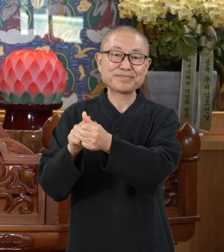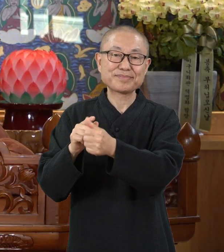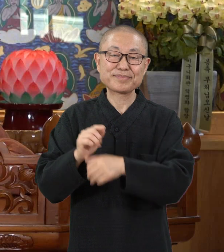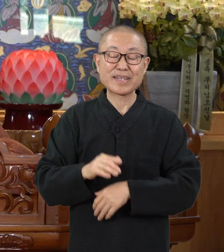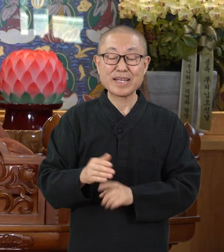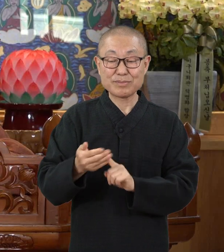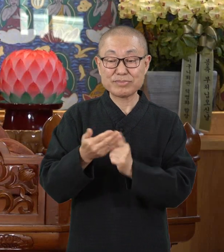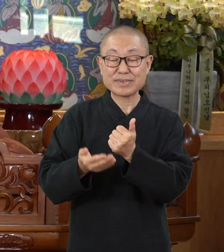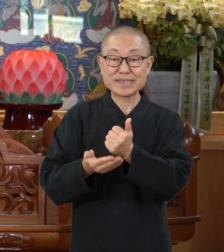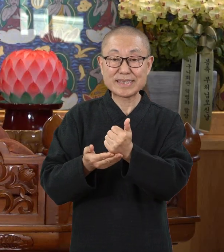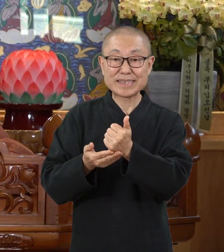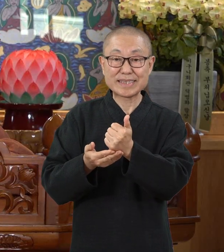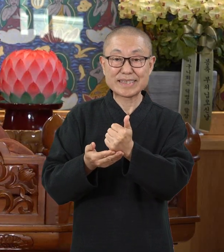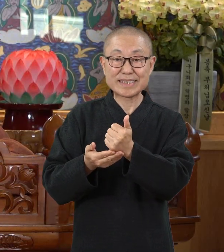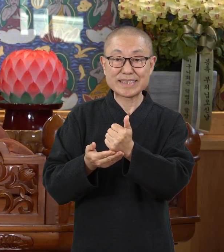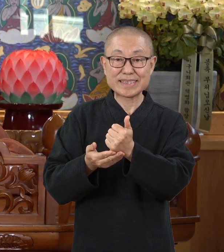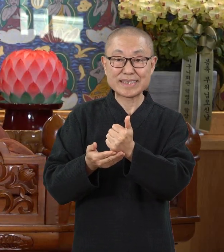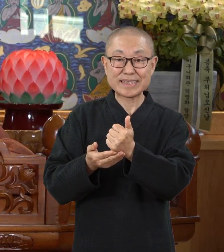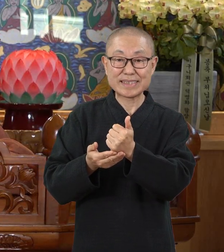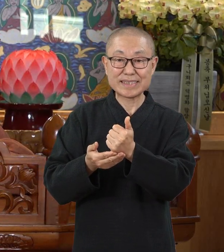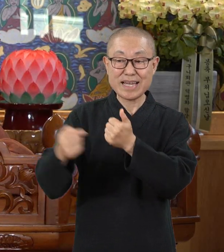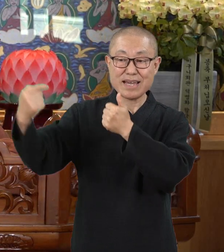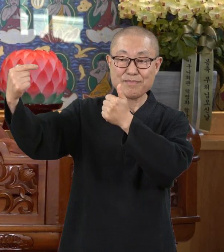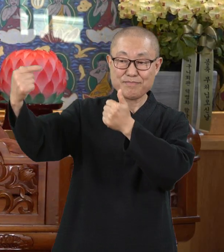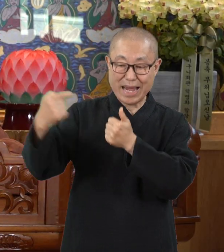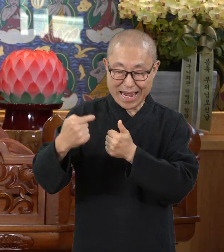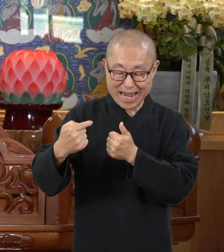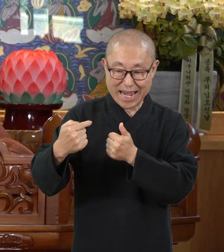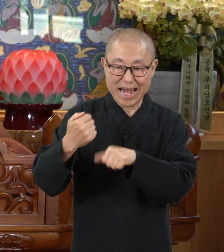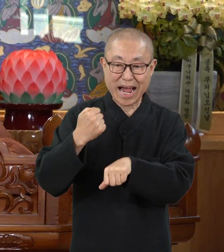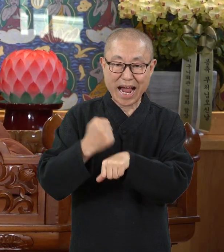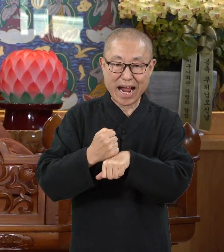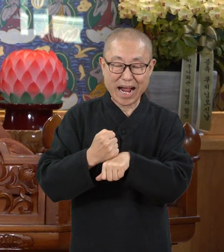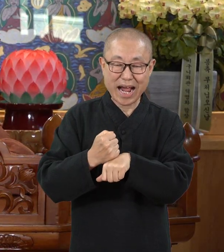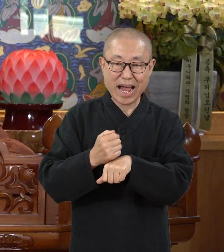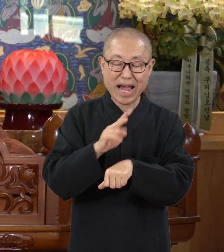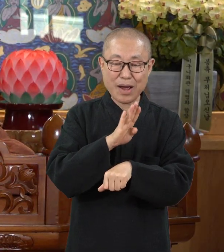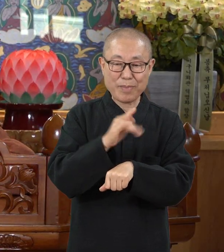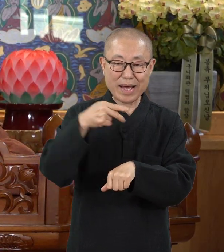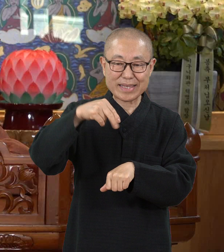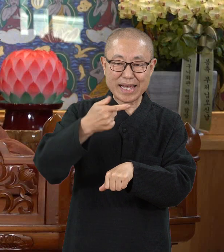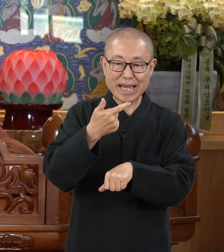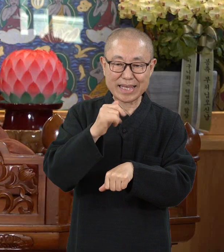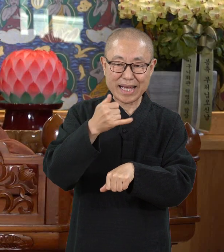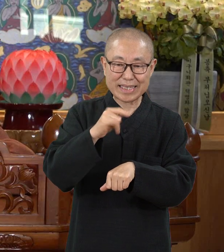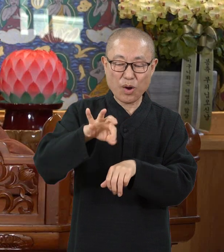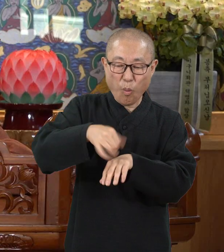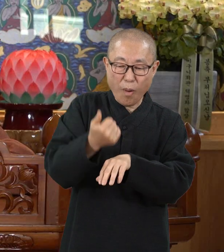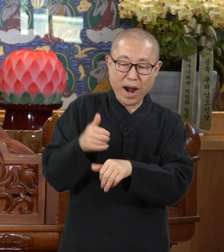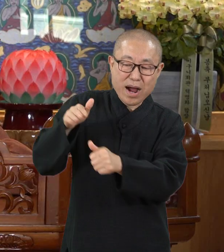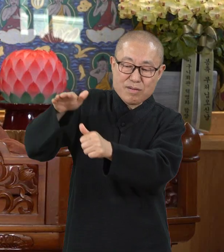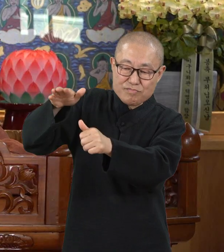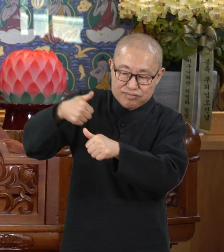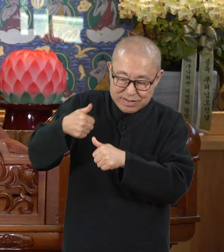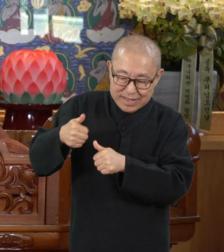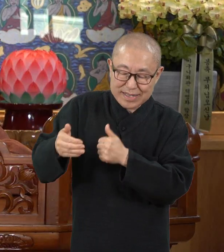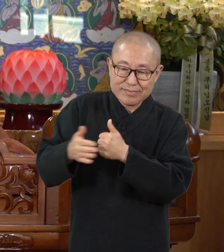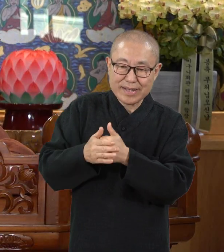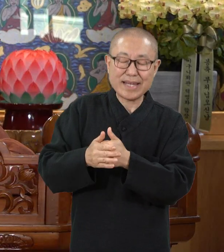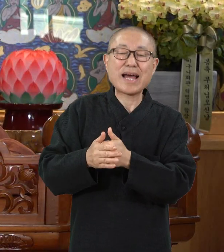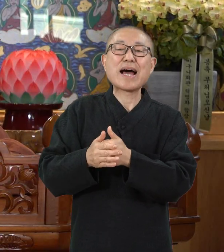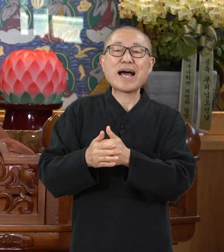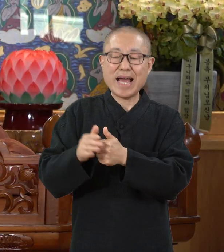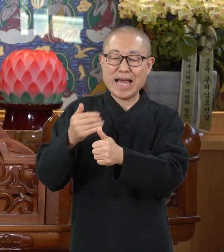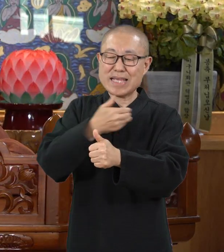이제 부처님이 명령을 하시고 또 빠세나디 왕이 또 부탁을 하니까